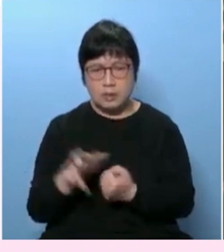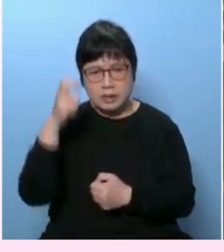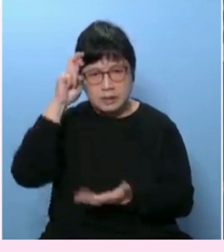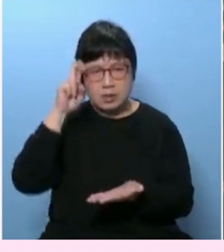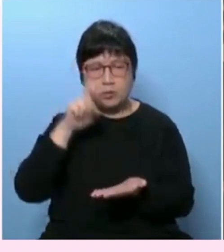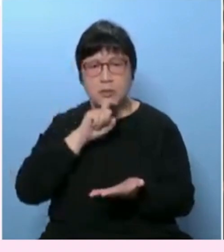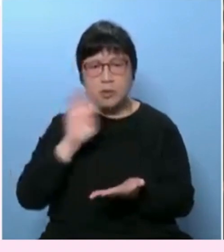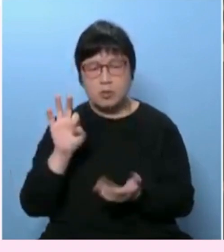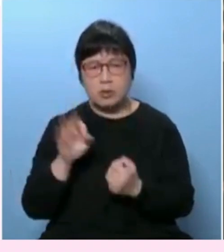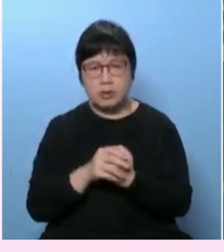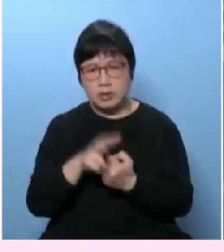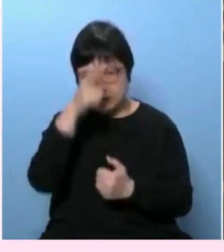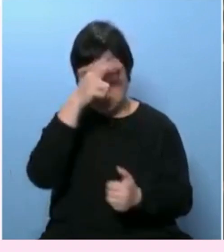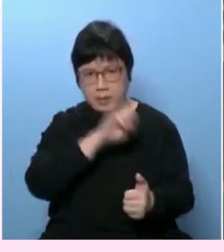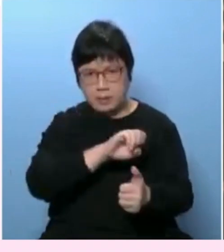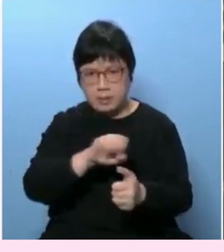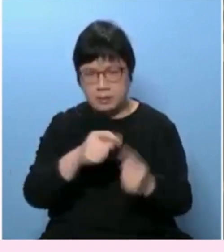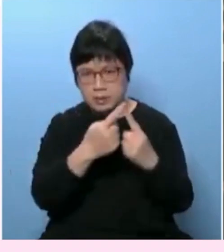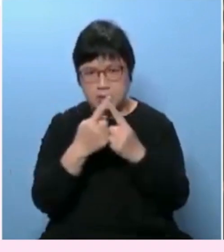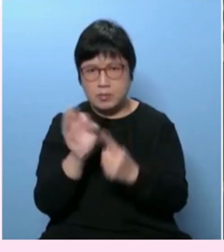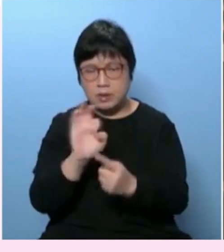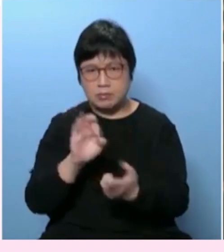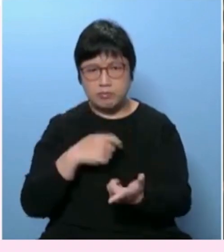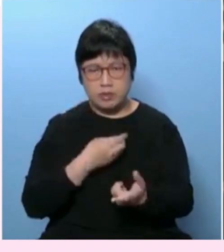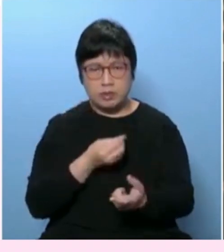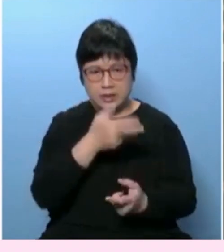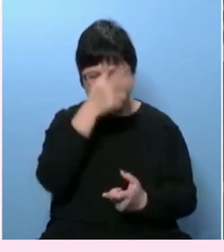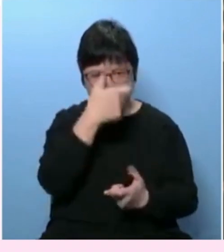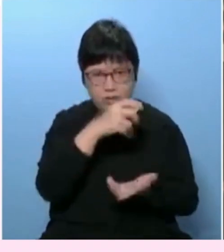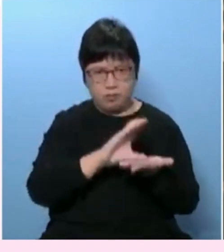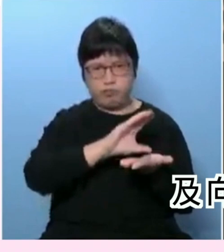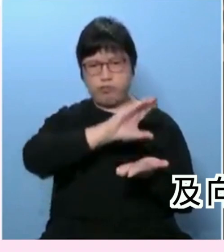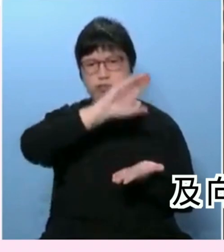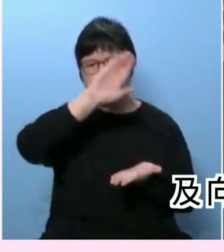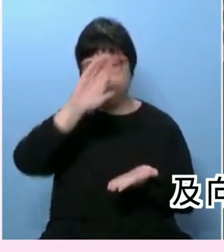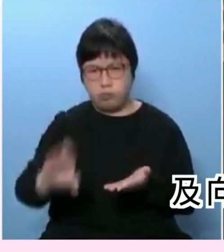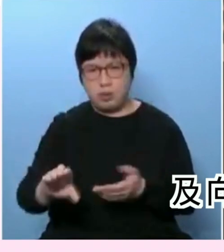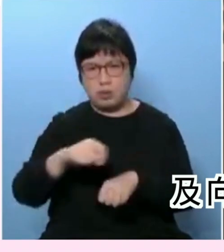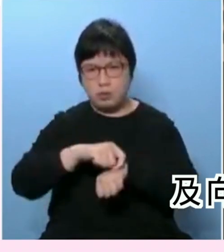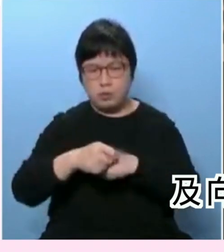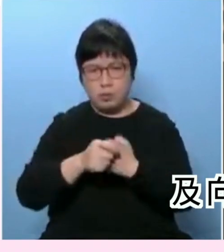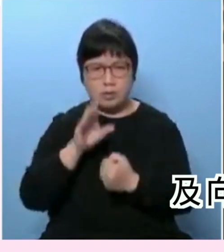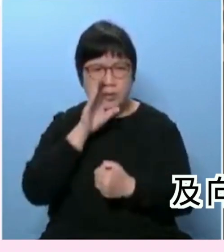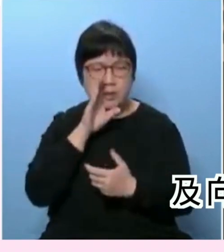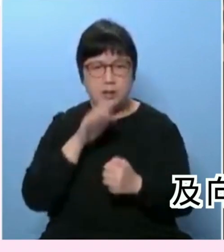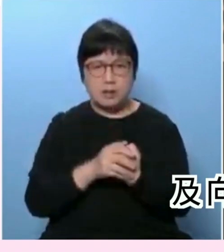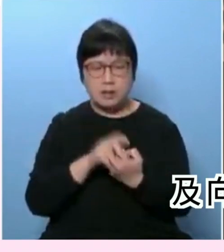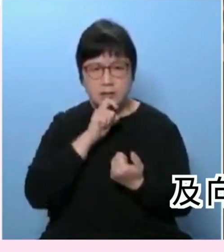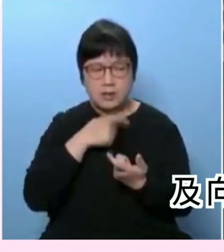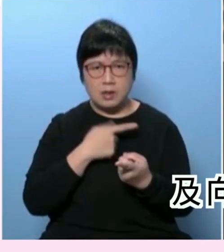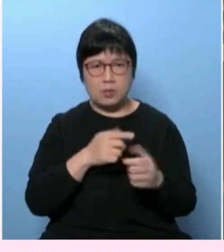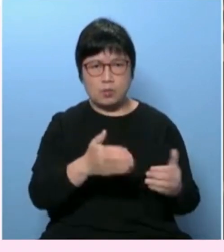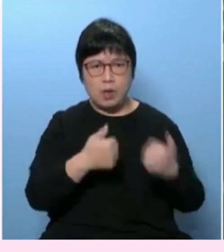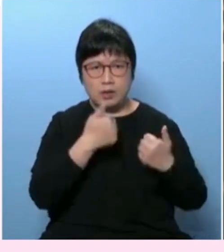討政府未經諮詢公眾耗用巨額公帑注資國泰和向有巨額盈利的連鎖超